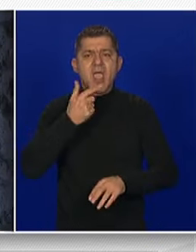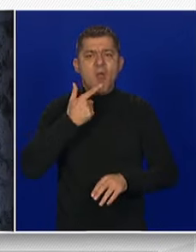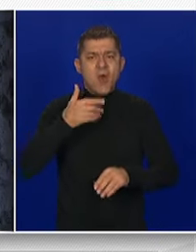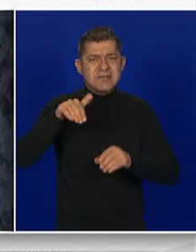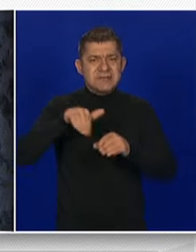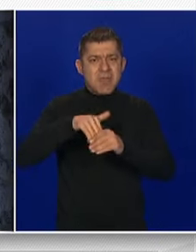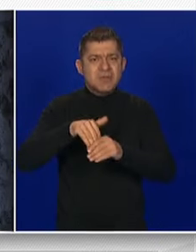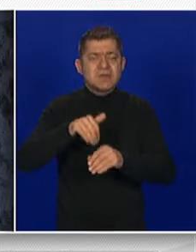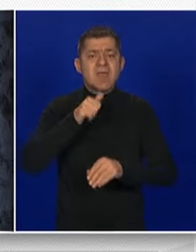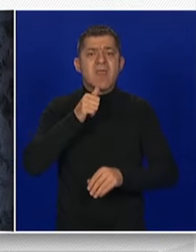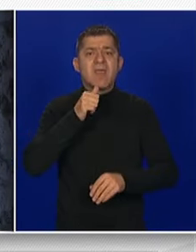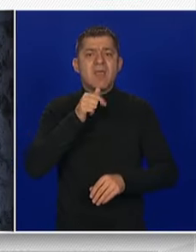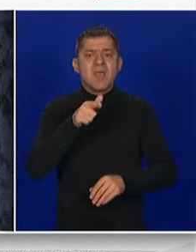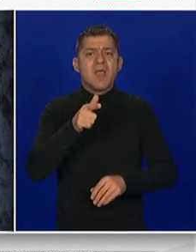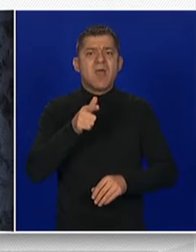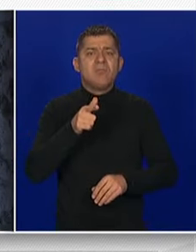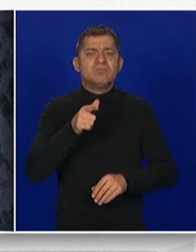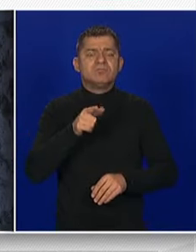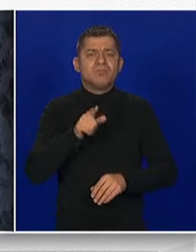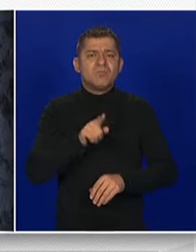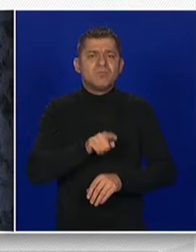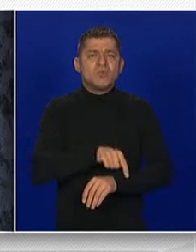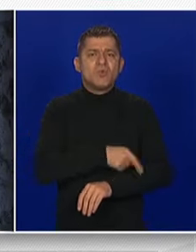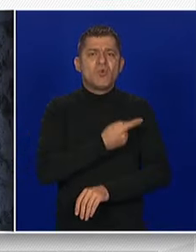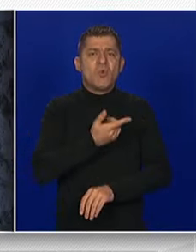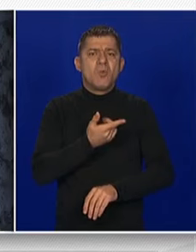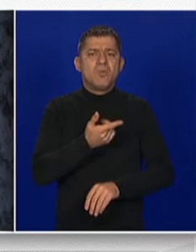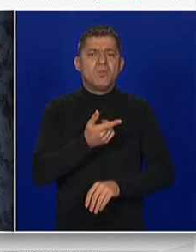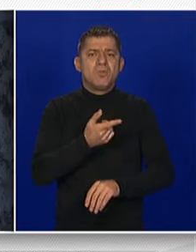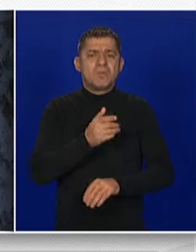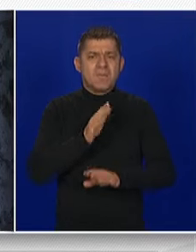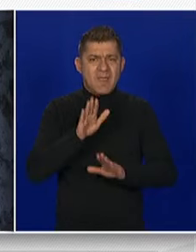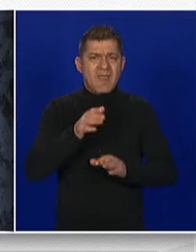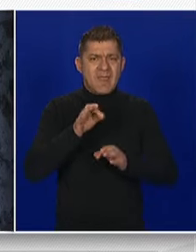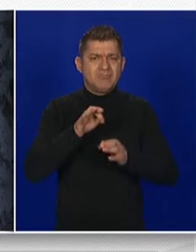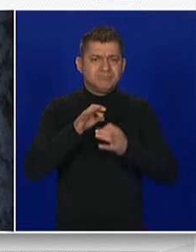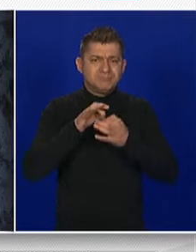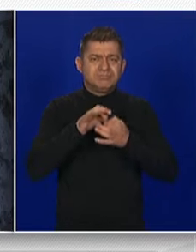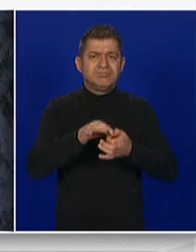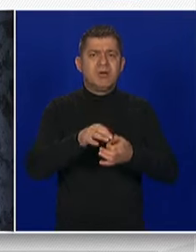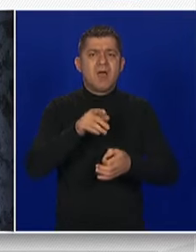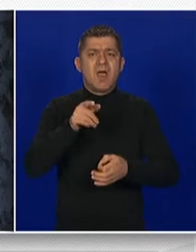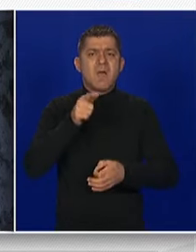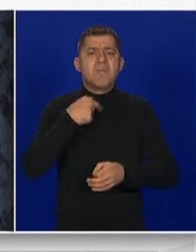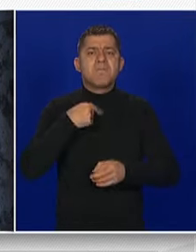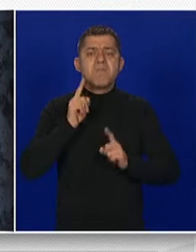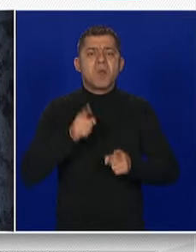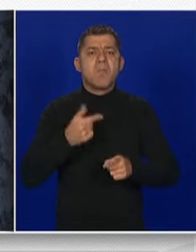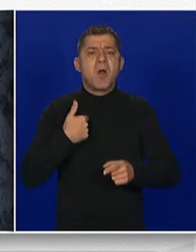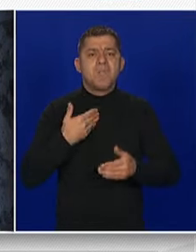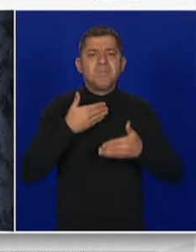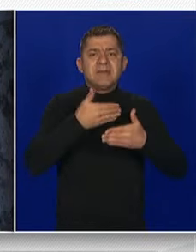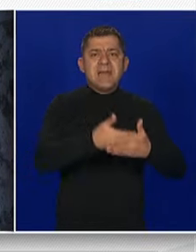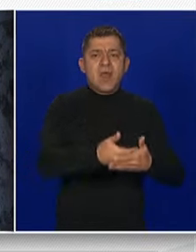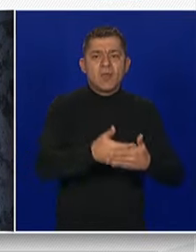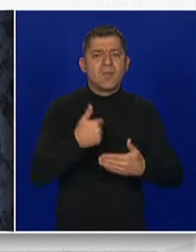će proći, međutim s obzirom na duljinu njenog trajanja moramo se prilagoditi i